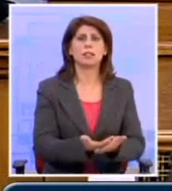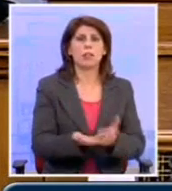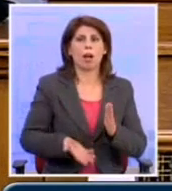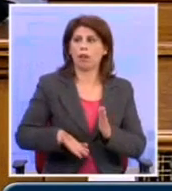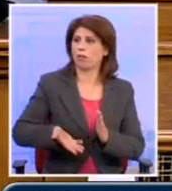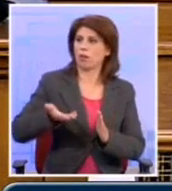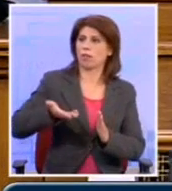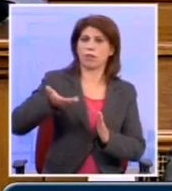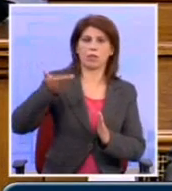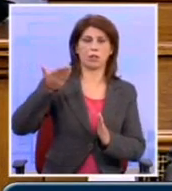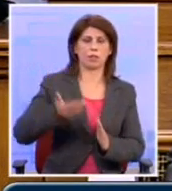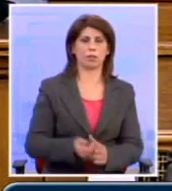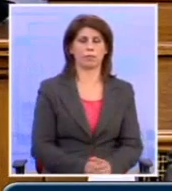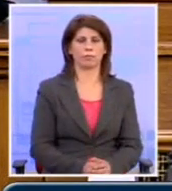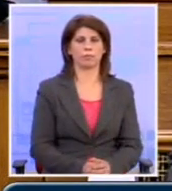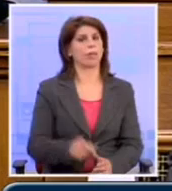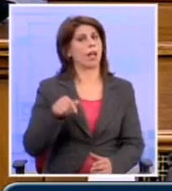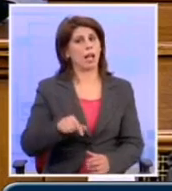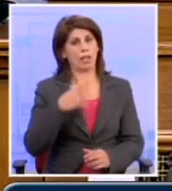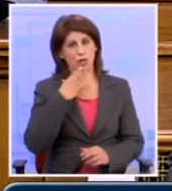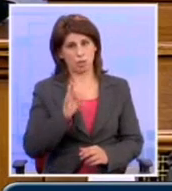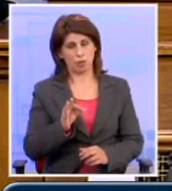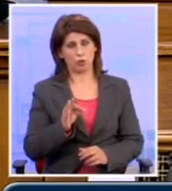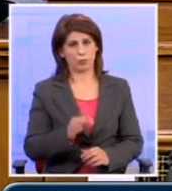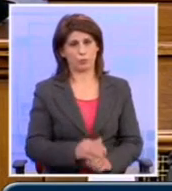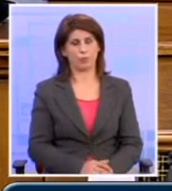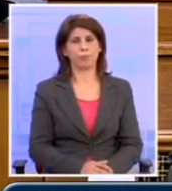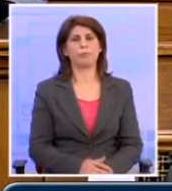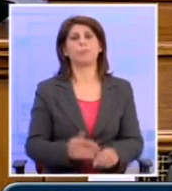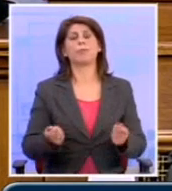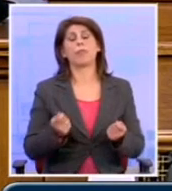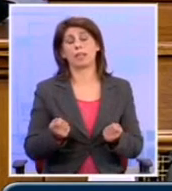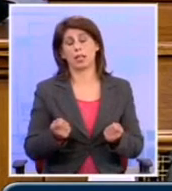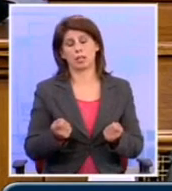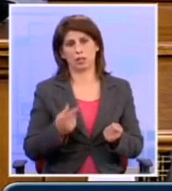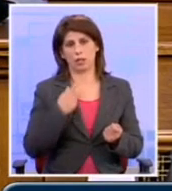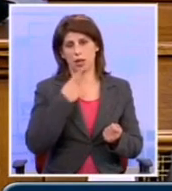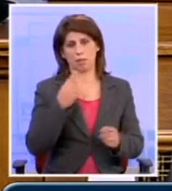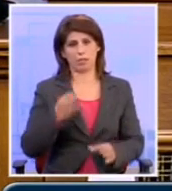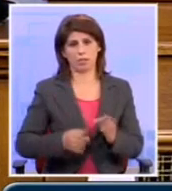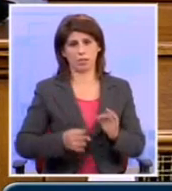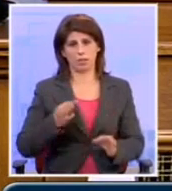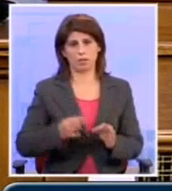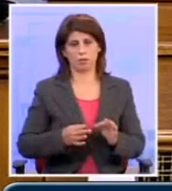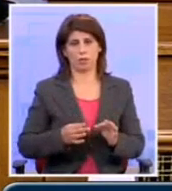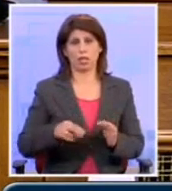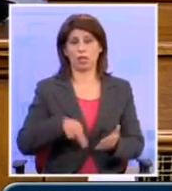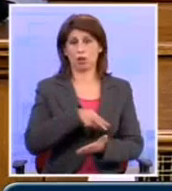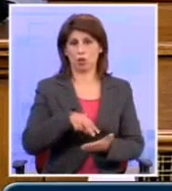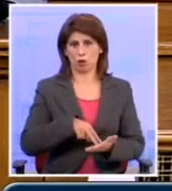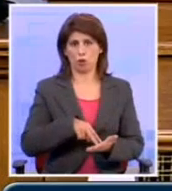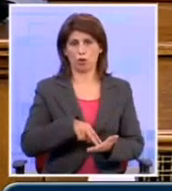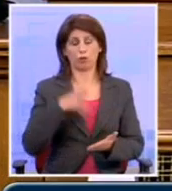ανέβαιναν. Εδώ λοιπόν δεν γίνεται να μην συζητήσουμε για το ρόλο